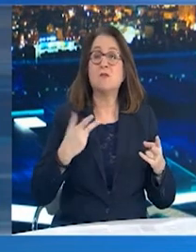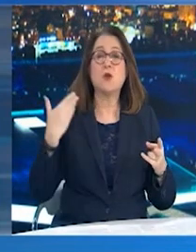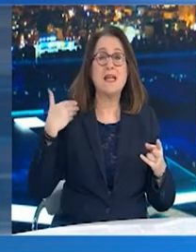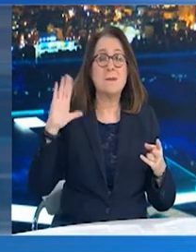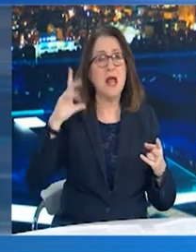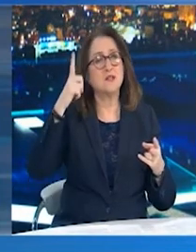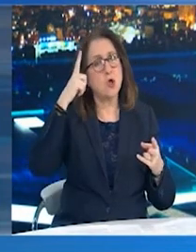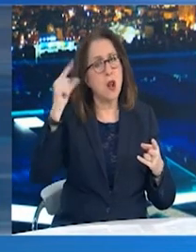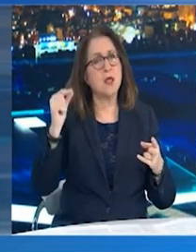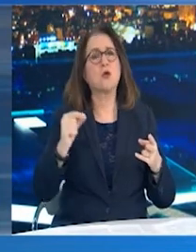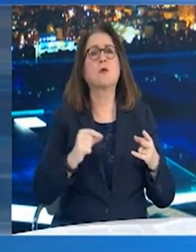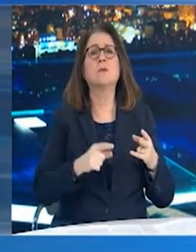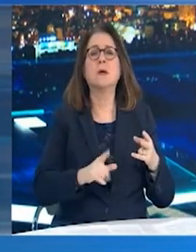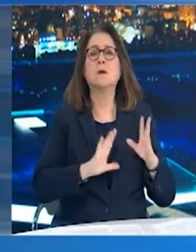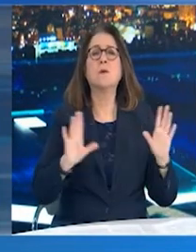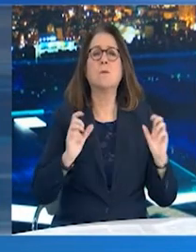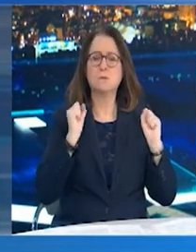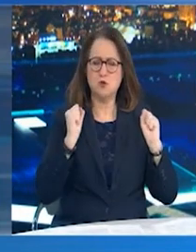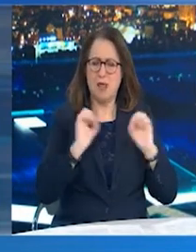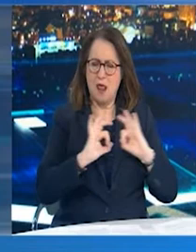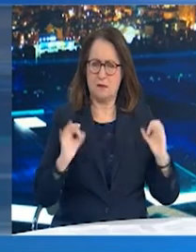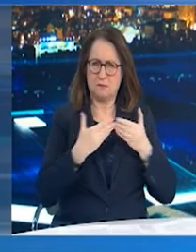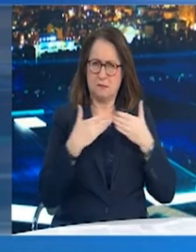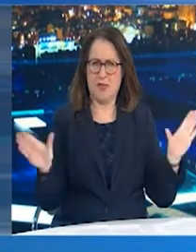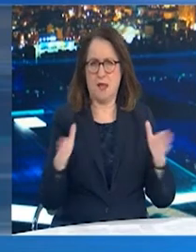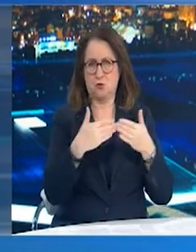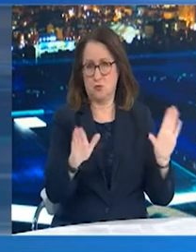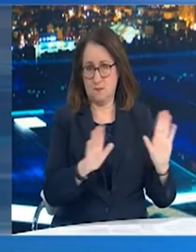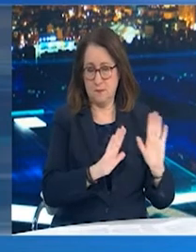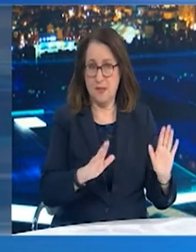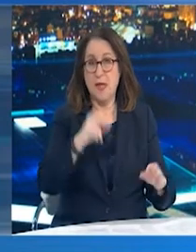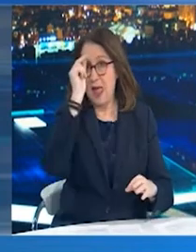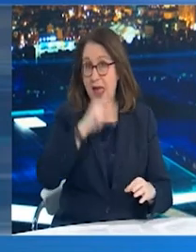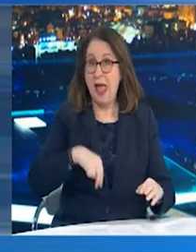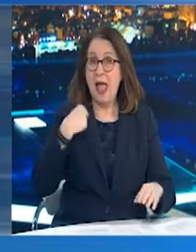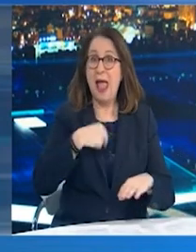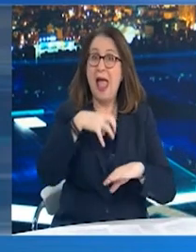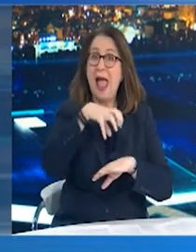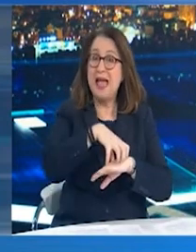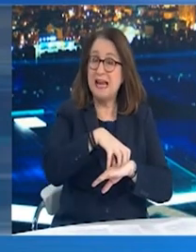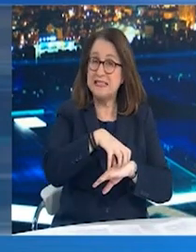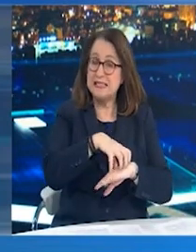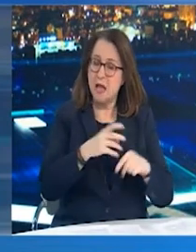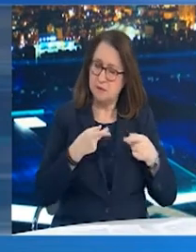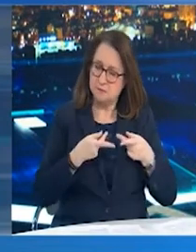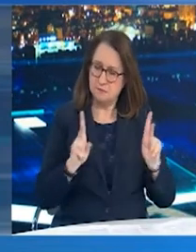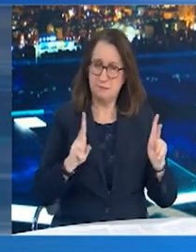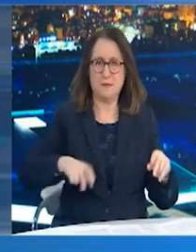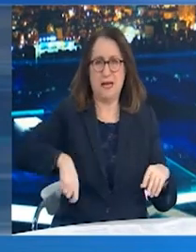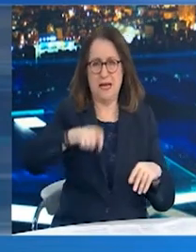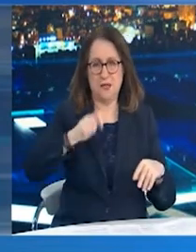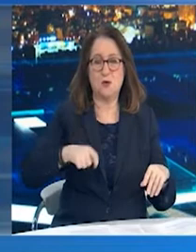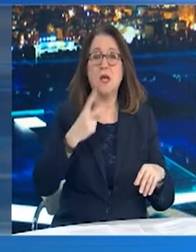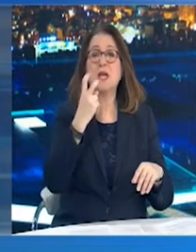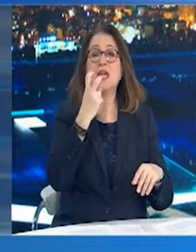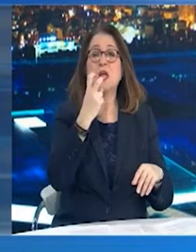λύκεια, θα λειτουργούν πλέον διαζώσεις. Στους χώρους λατρείας θα επιτρέπεται η τέλεση λειτουργιών με την παρουσία έως 25 ατόμων,